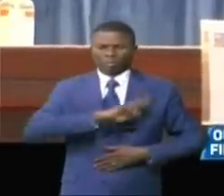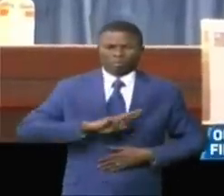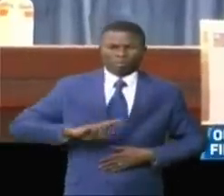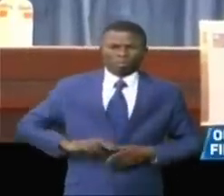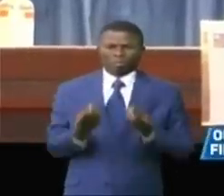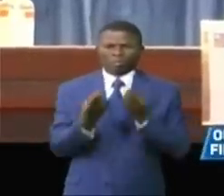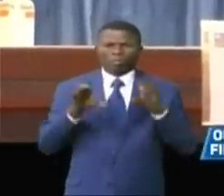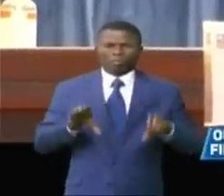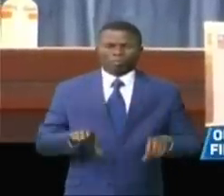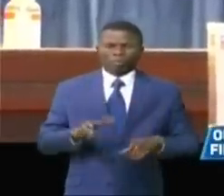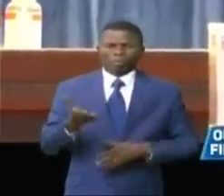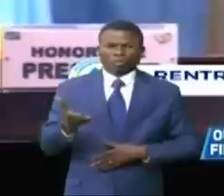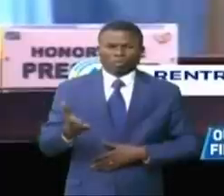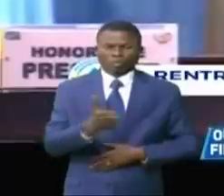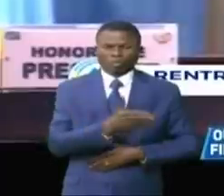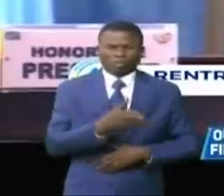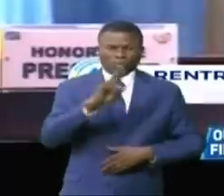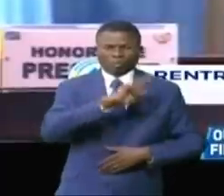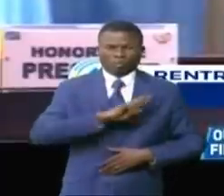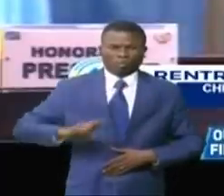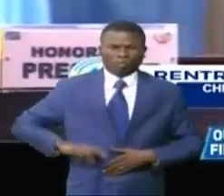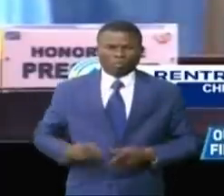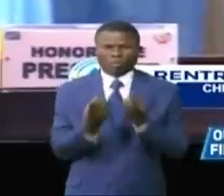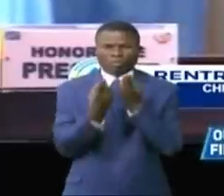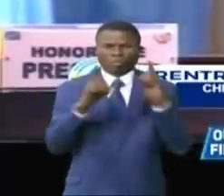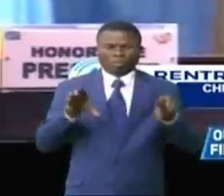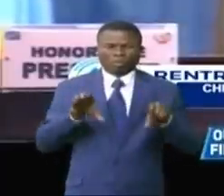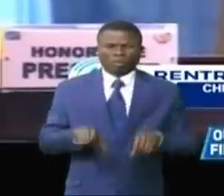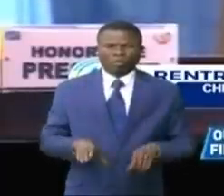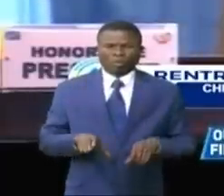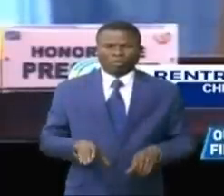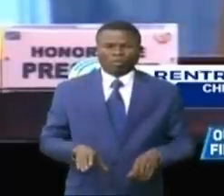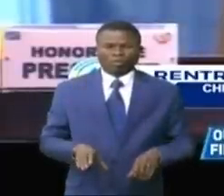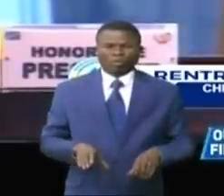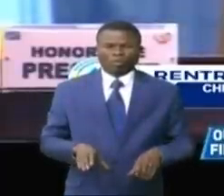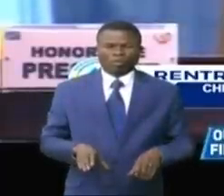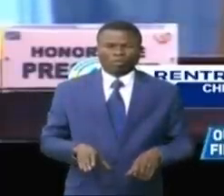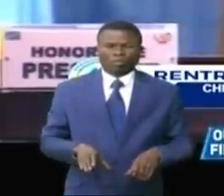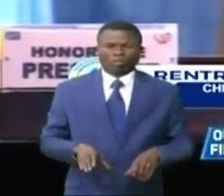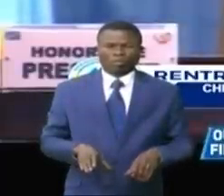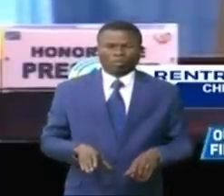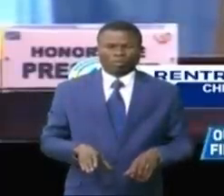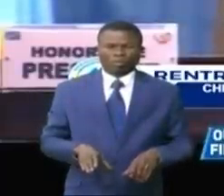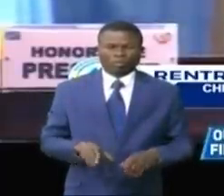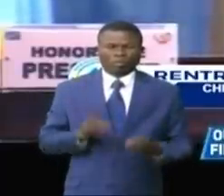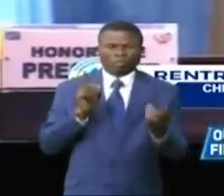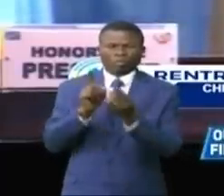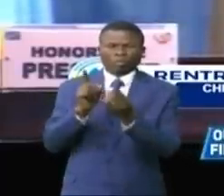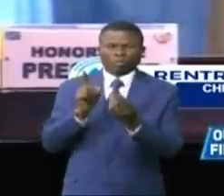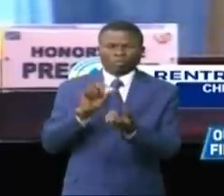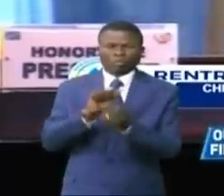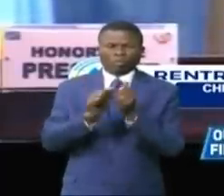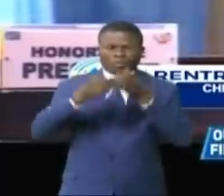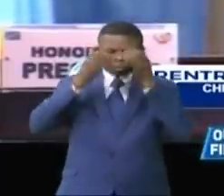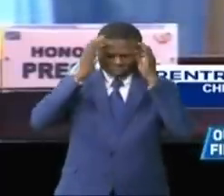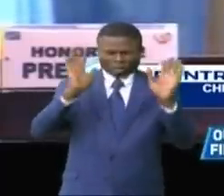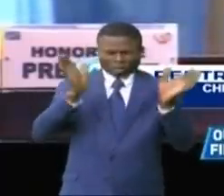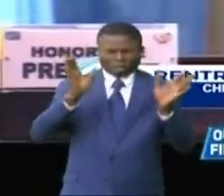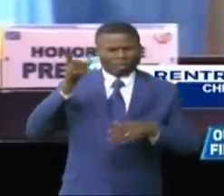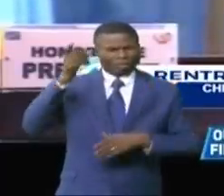République démocratique du Congo. La République démocratique du Congo a connu certains événements